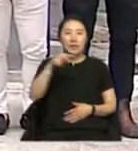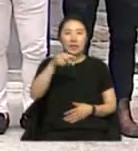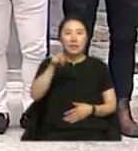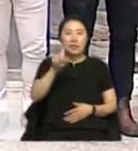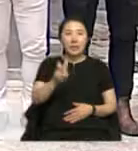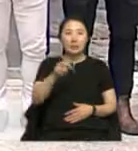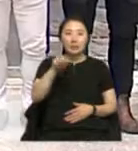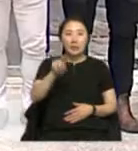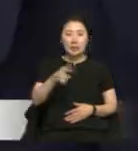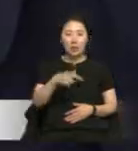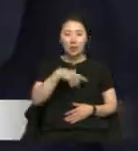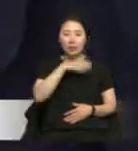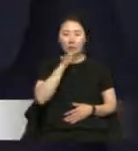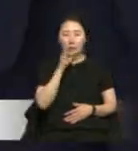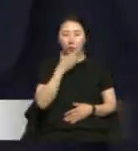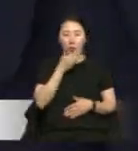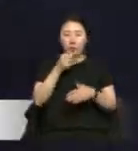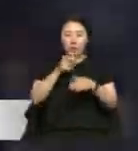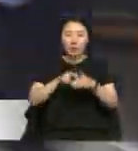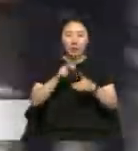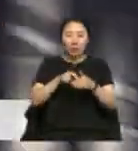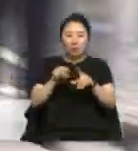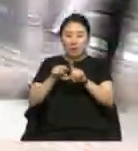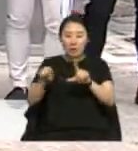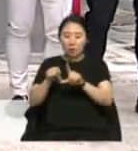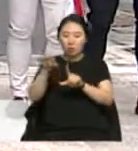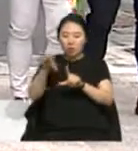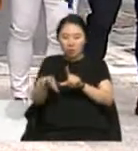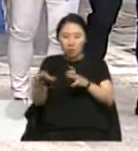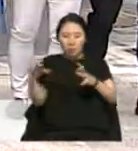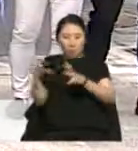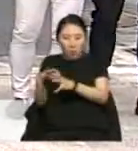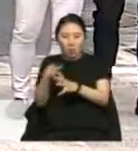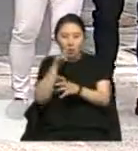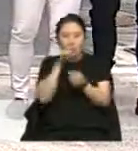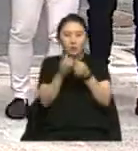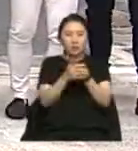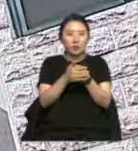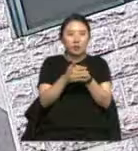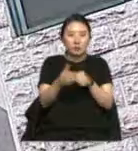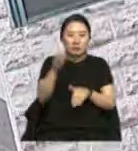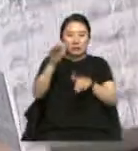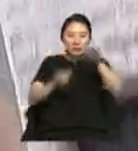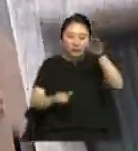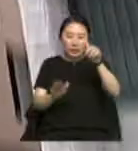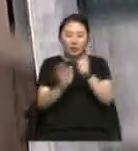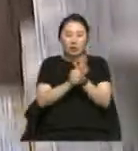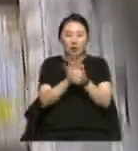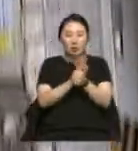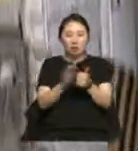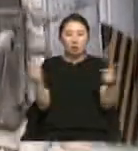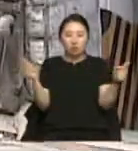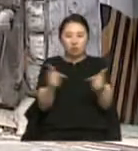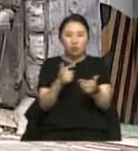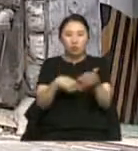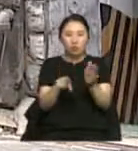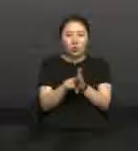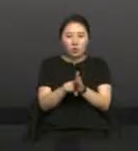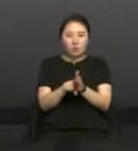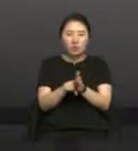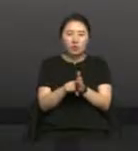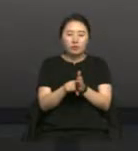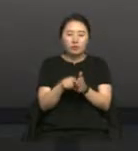삼선실버복지센터가 문을 열었습니다. 일부 지역에만 노인복지시설이 몰려 있어 치우쳤던 복지 혜택을 해소시키기 위한 첫